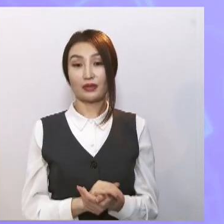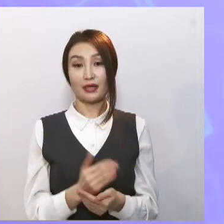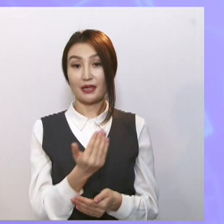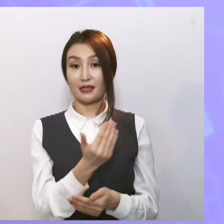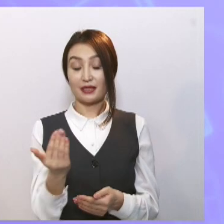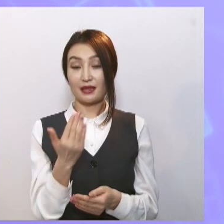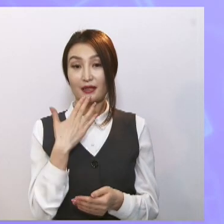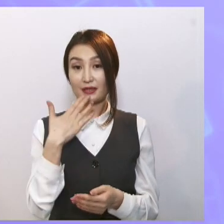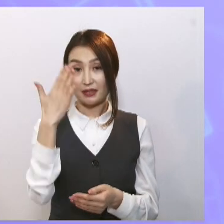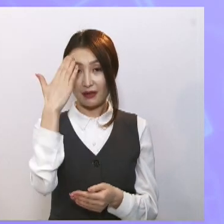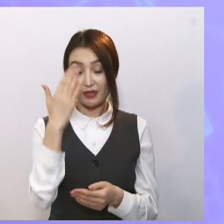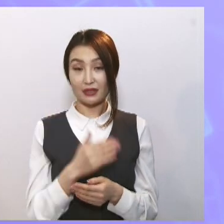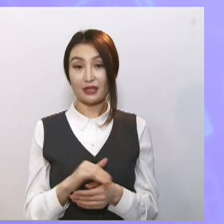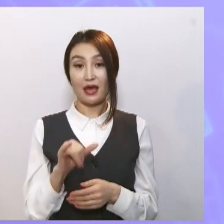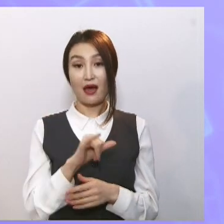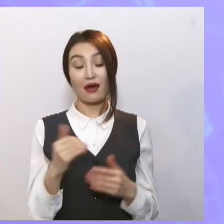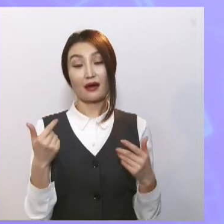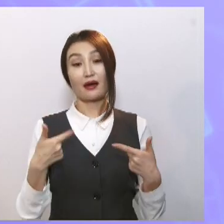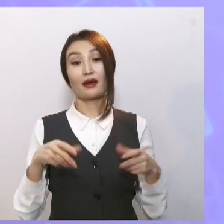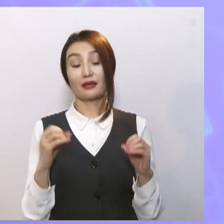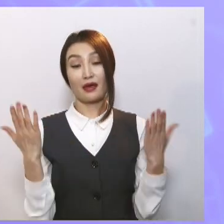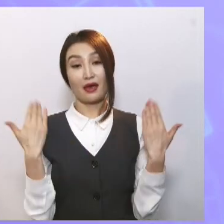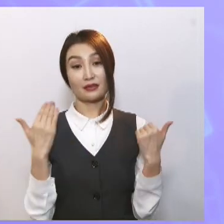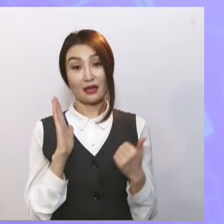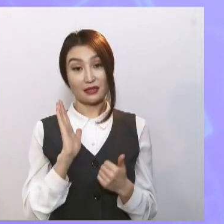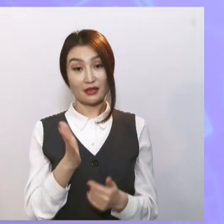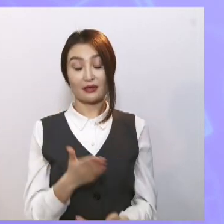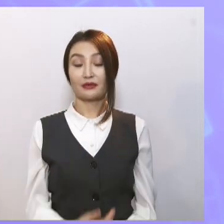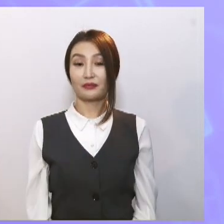Силер жай мезгилинде кайда эс аласыңар?